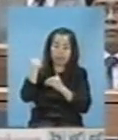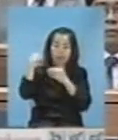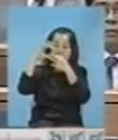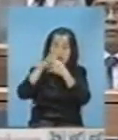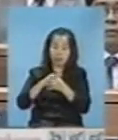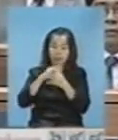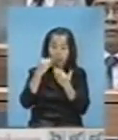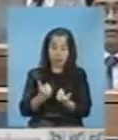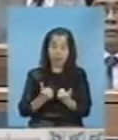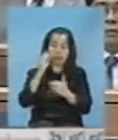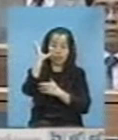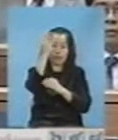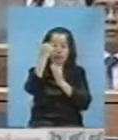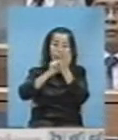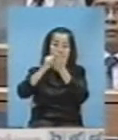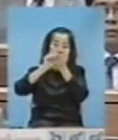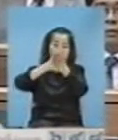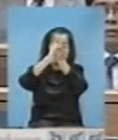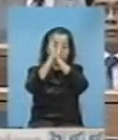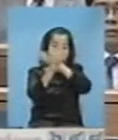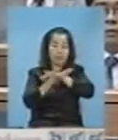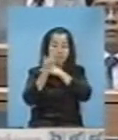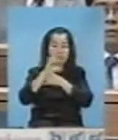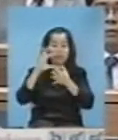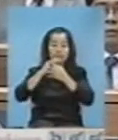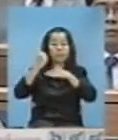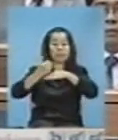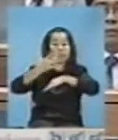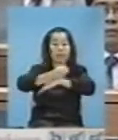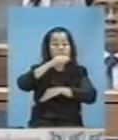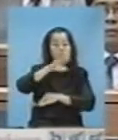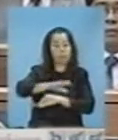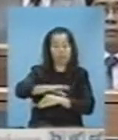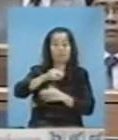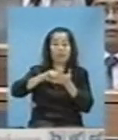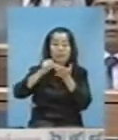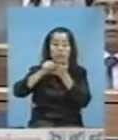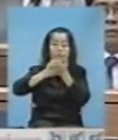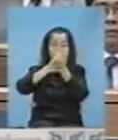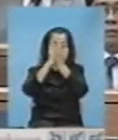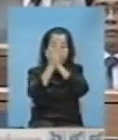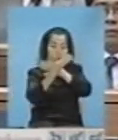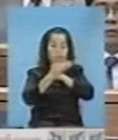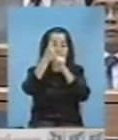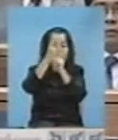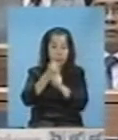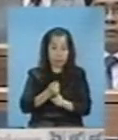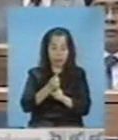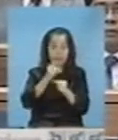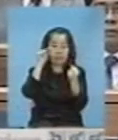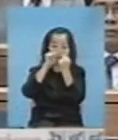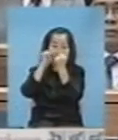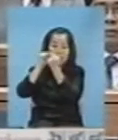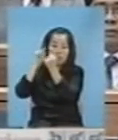ความเปลี่ยนแปลงและบริบททางการเมืองของประเทศที่เปลี่ยนแปลงไปให้เหมาะสมสอด